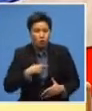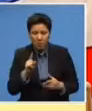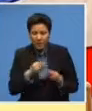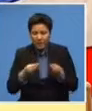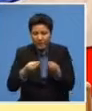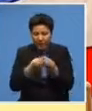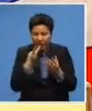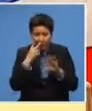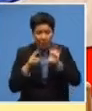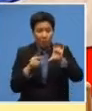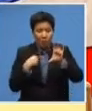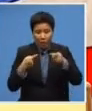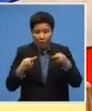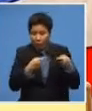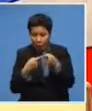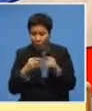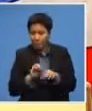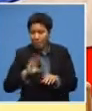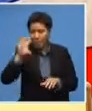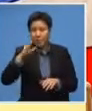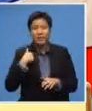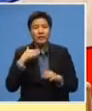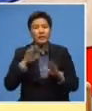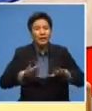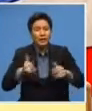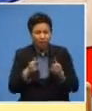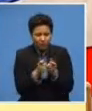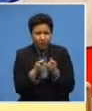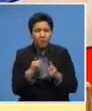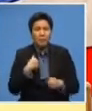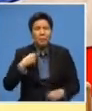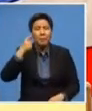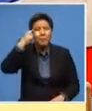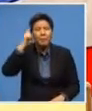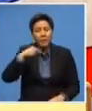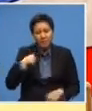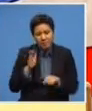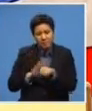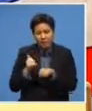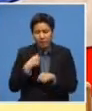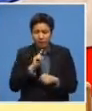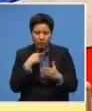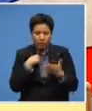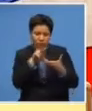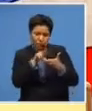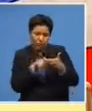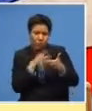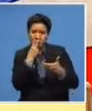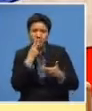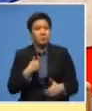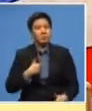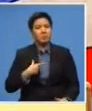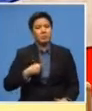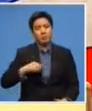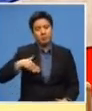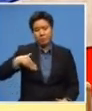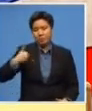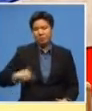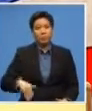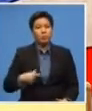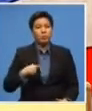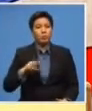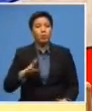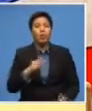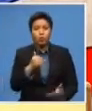ทำผมรู้ว่าเด็กสมัยใหม่นี่ชอบเล่นแอปเล่นอะไรต่างเนี่ยผมก็ไม่เก่งนะแต่อ่านแล้วไม่สบายใจไม่สบายใจมากเลยนะ